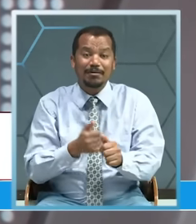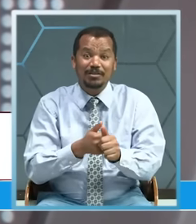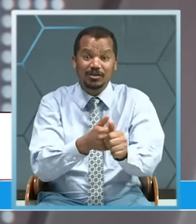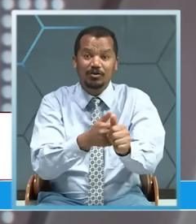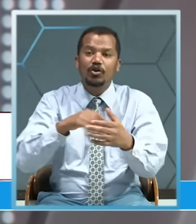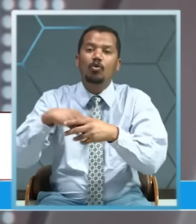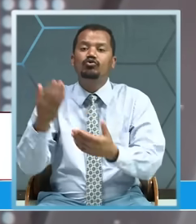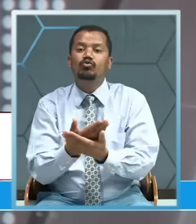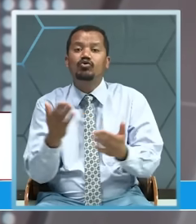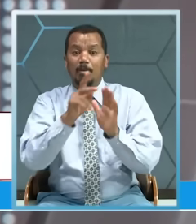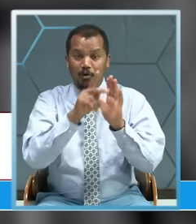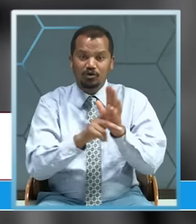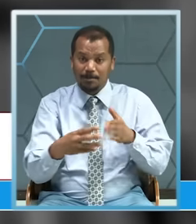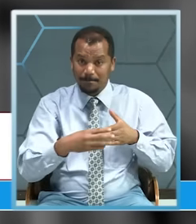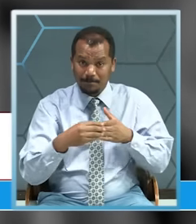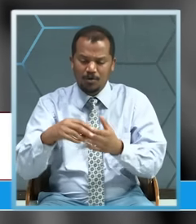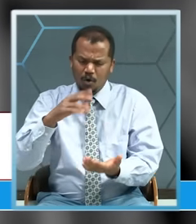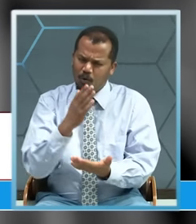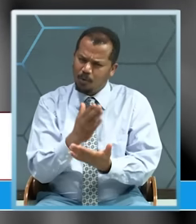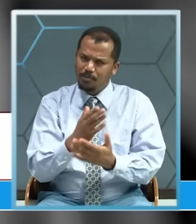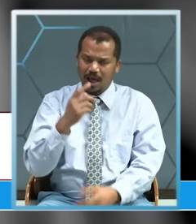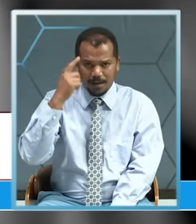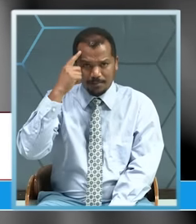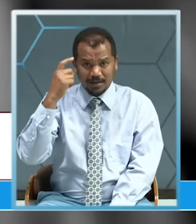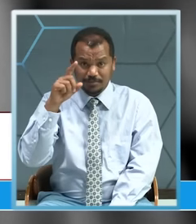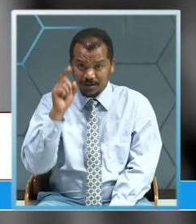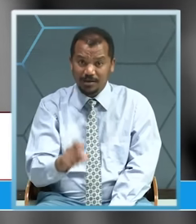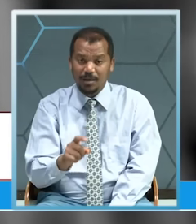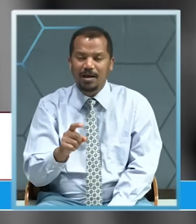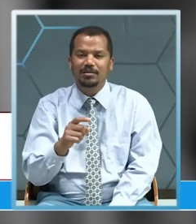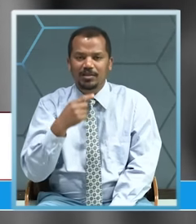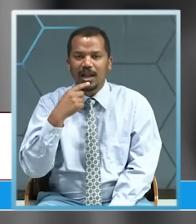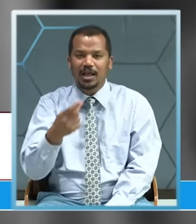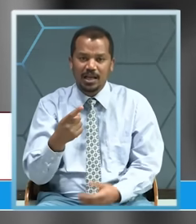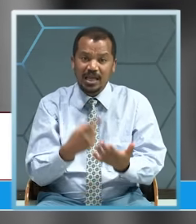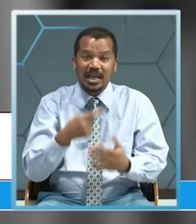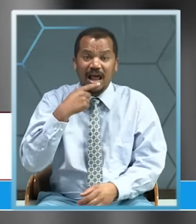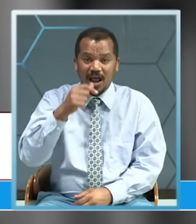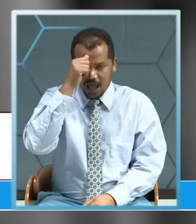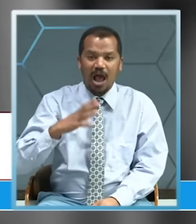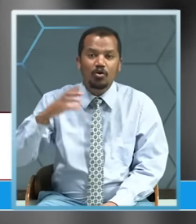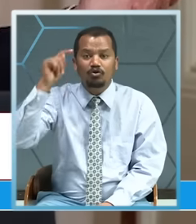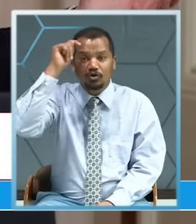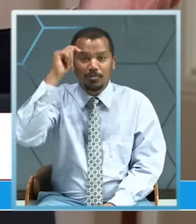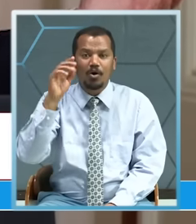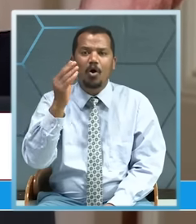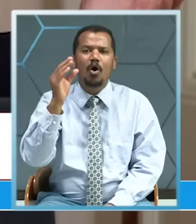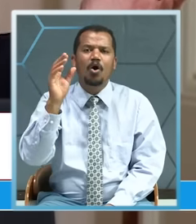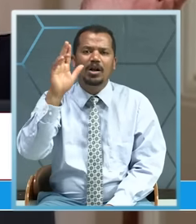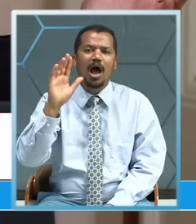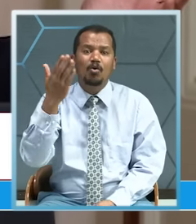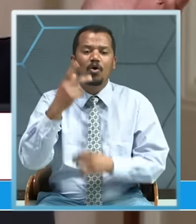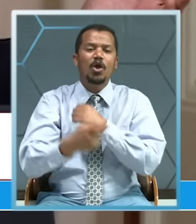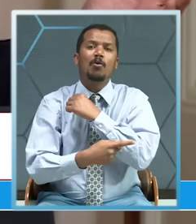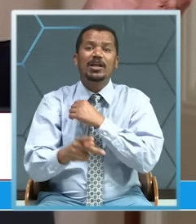በኢትዮጵያ ላይ የምትከተለውን የውጭ ጉዳይ ፖሊሲ መርህን ቆም ብላ ማጤን እንደሚገባት ተጠቆመ። ይህንን ያሉት አቶ ተሾመ